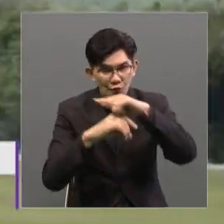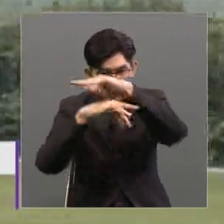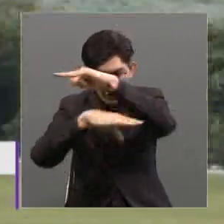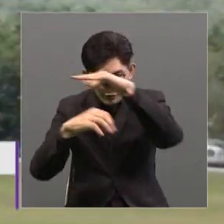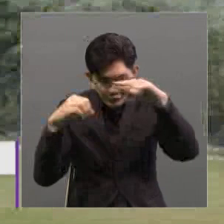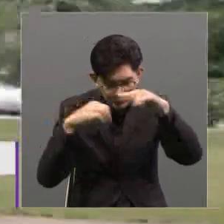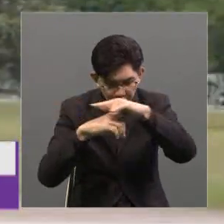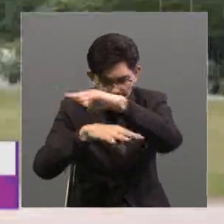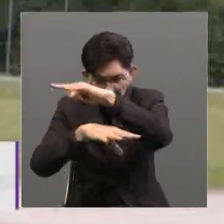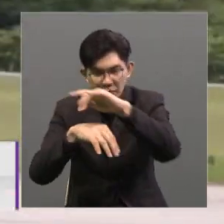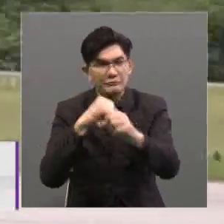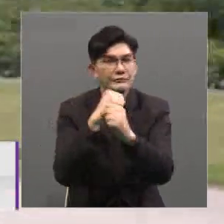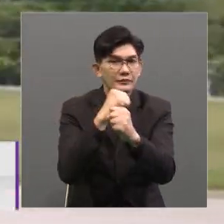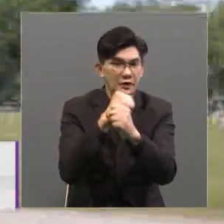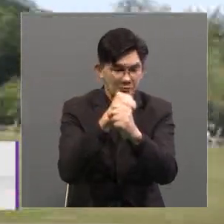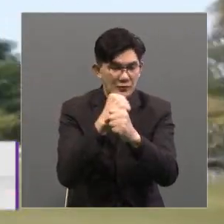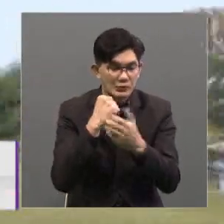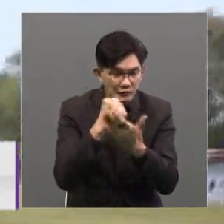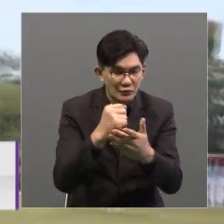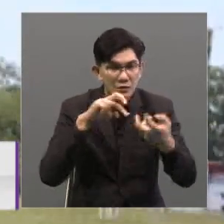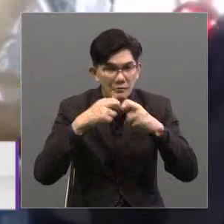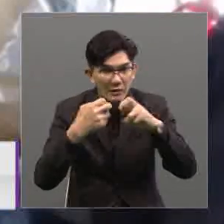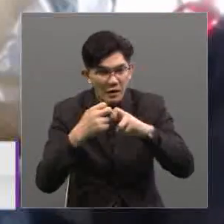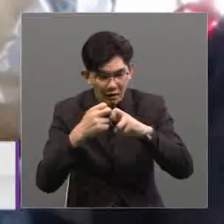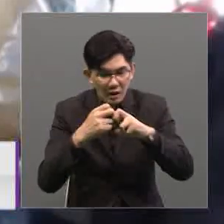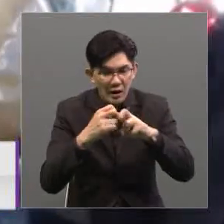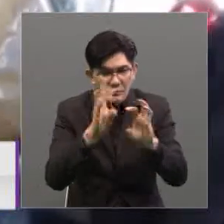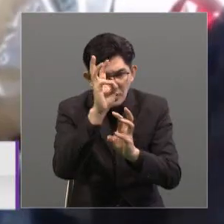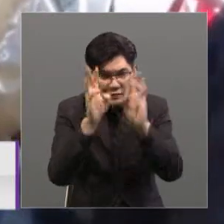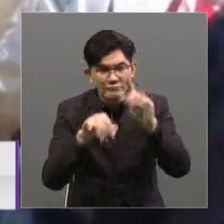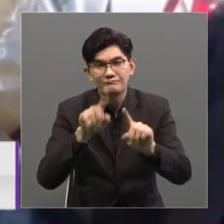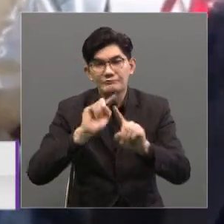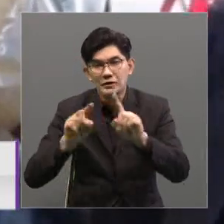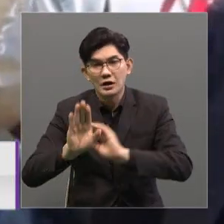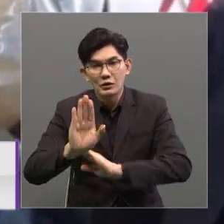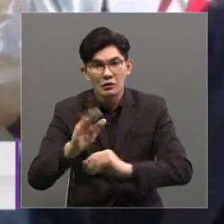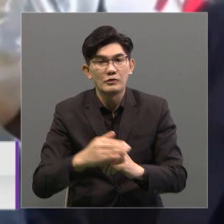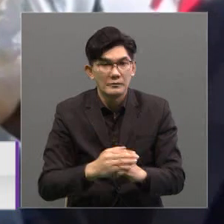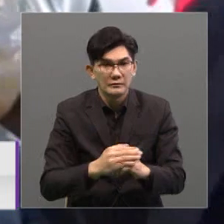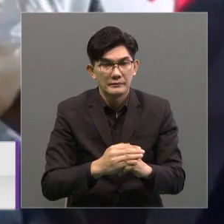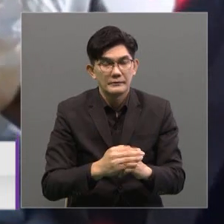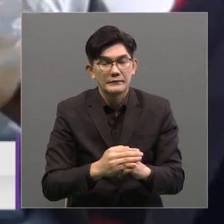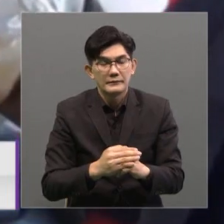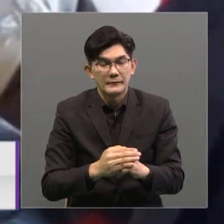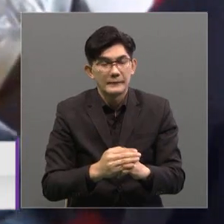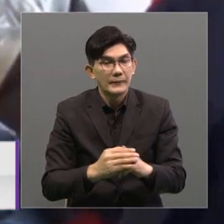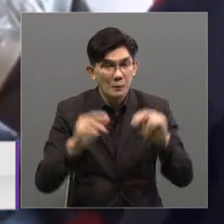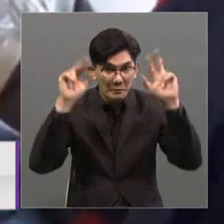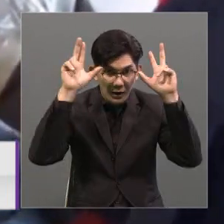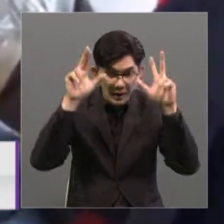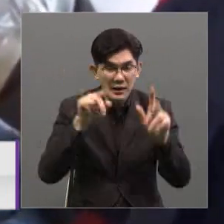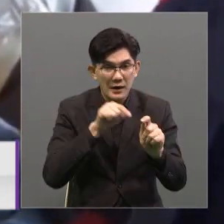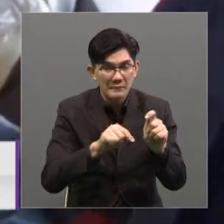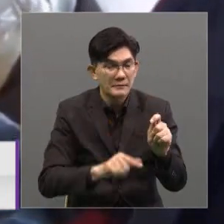กษตรก็ได้ขึ้นบินปฏิบัติการเพื่อบรรเทาปัญหาหมอกควันและไฟป่าในพื้นที่เป้าหมายที่บริเวณดอยพระบาทจังหวัดลำปาง